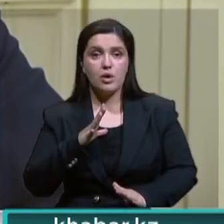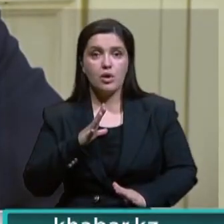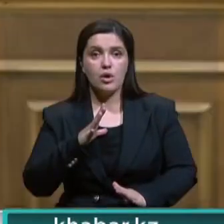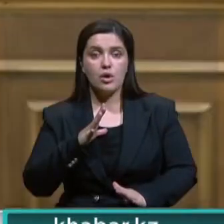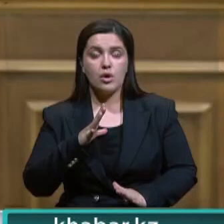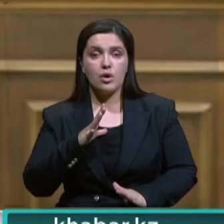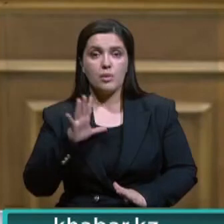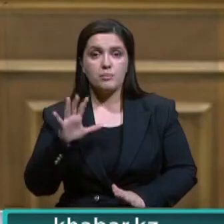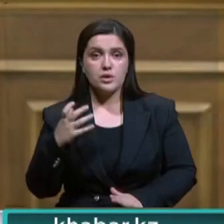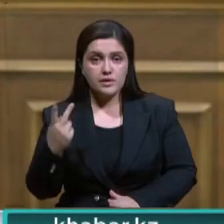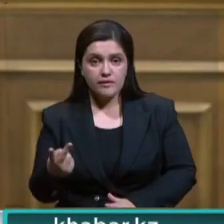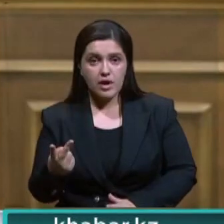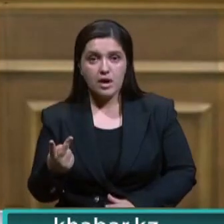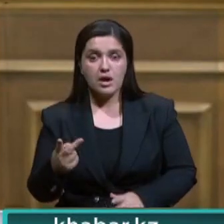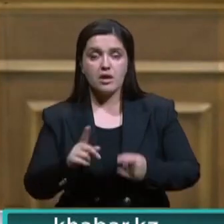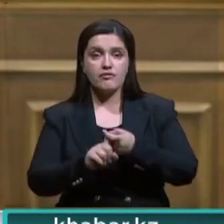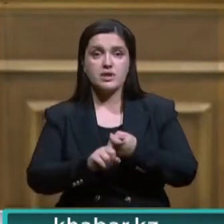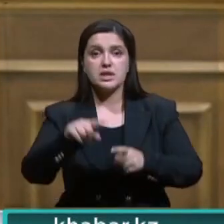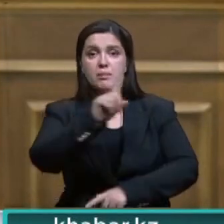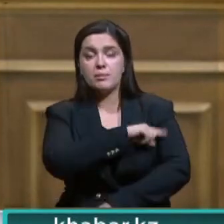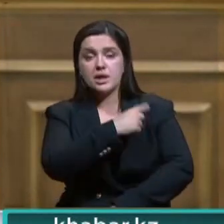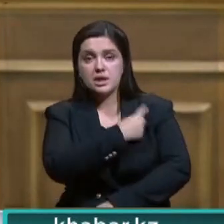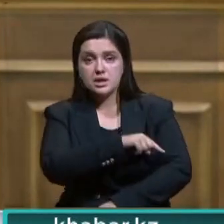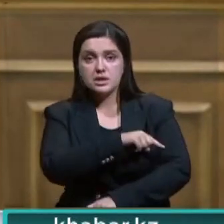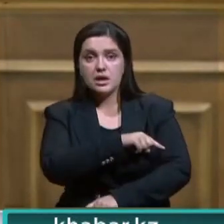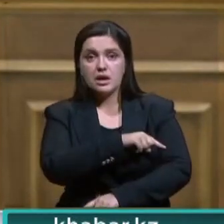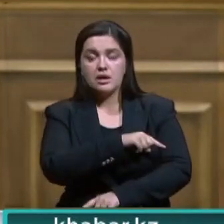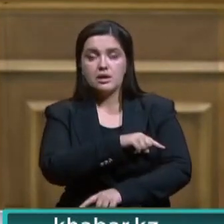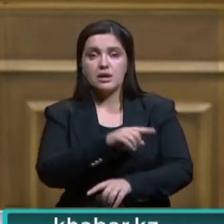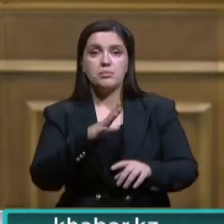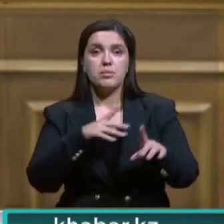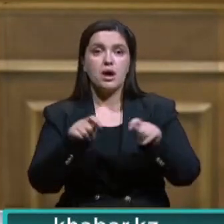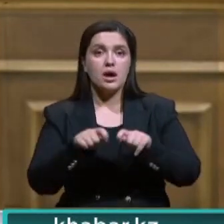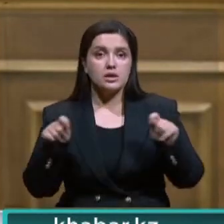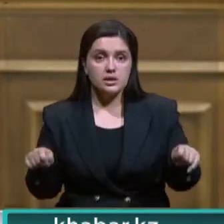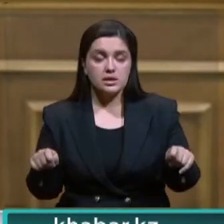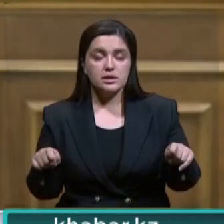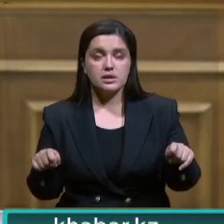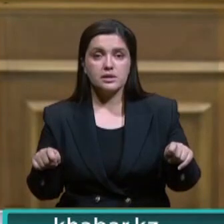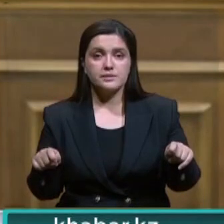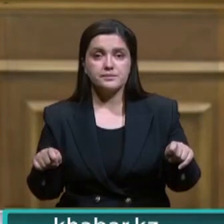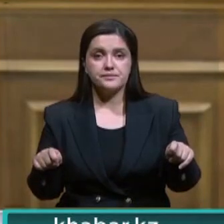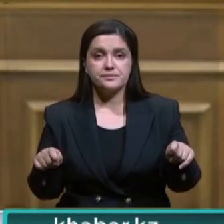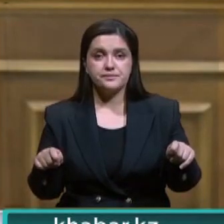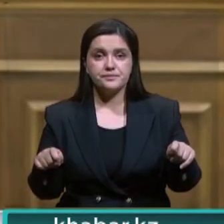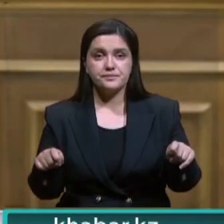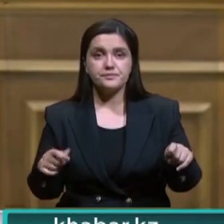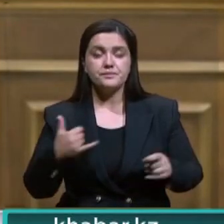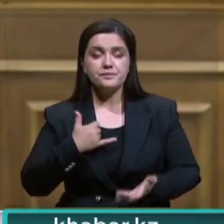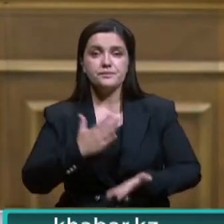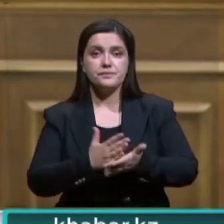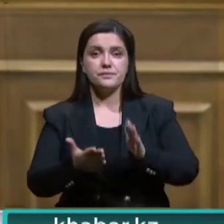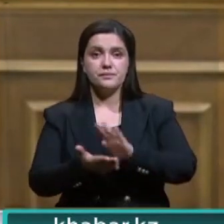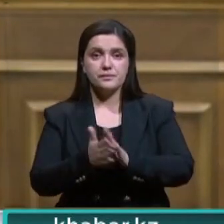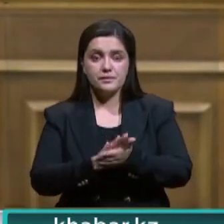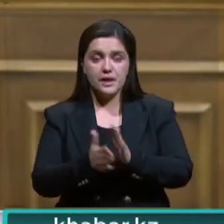стационара, которые инфекционные больницы, пришлось по мере роста открывать больницы. А у нас есть договоренность